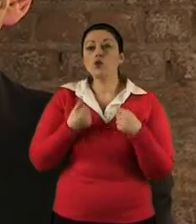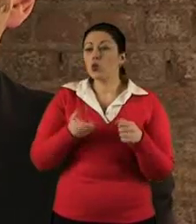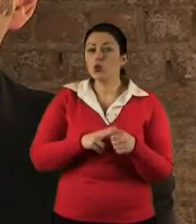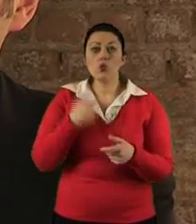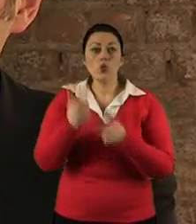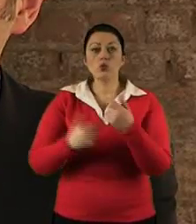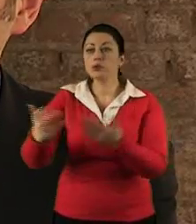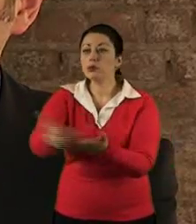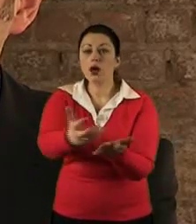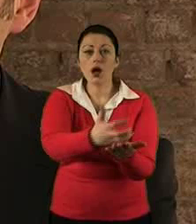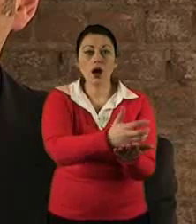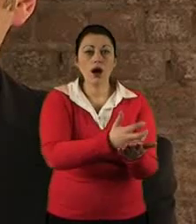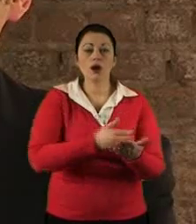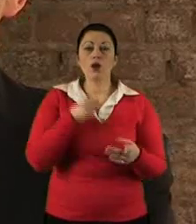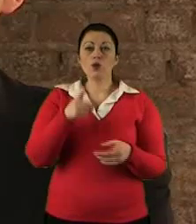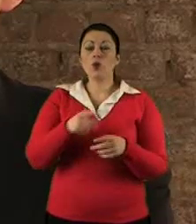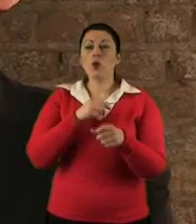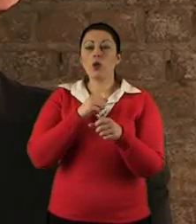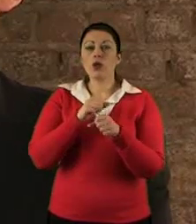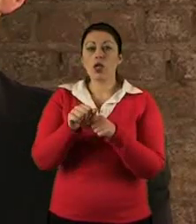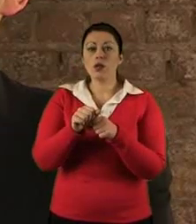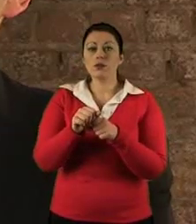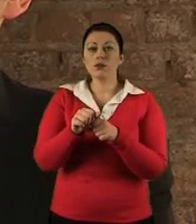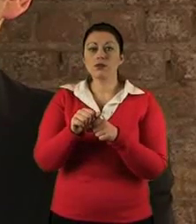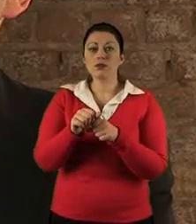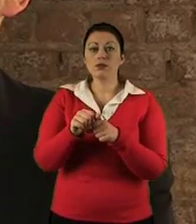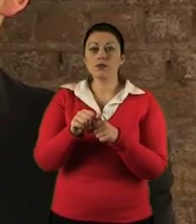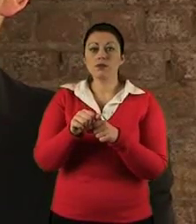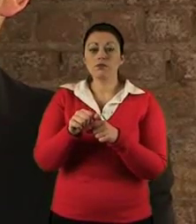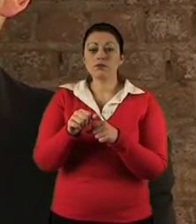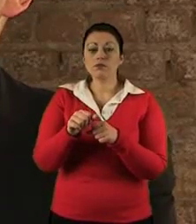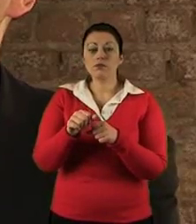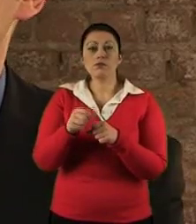ponieważ osoby, które dokonują takiego zbioru, one oczywiście